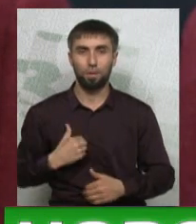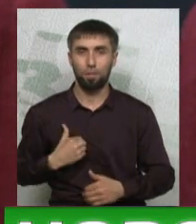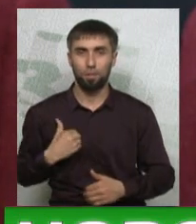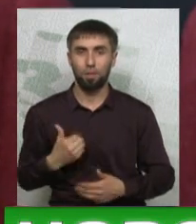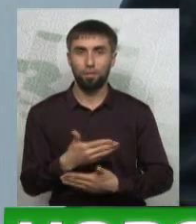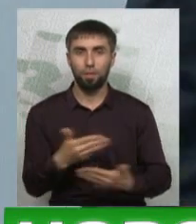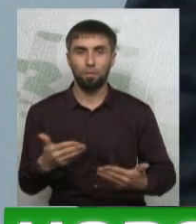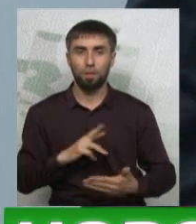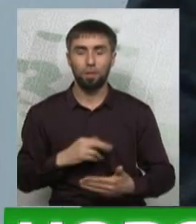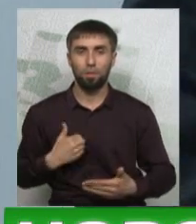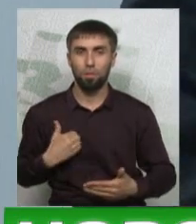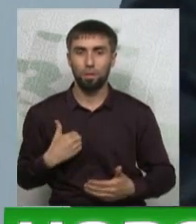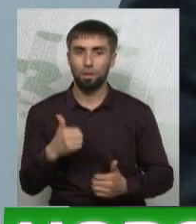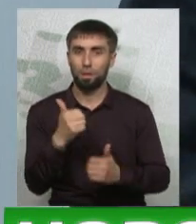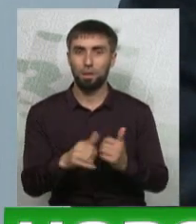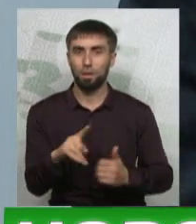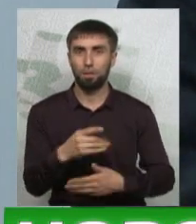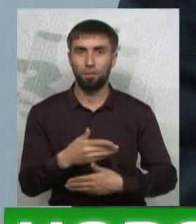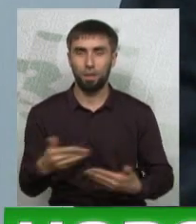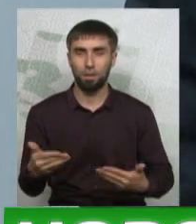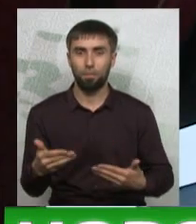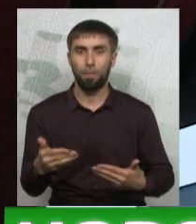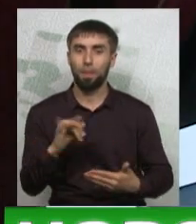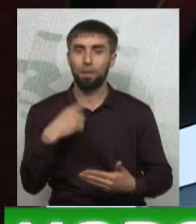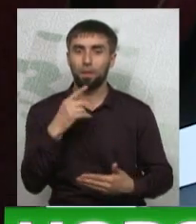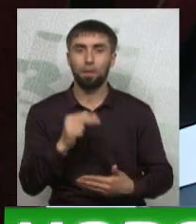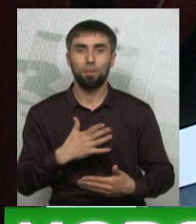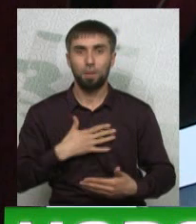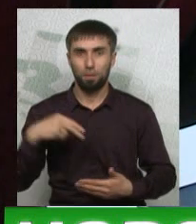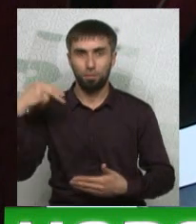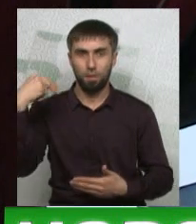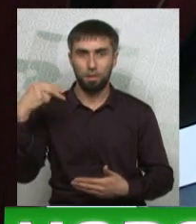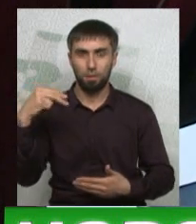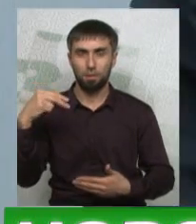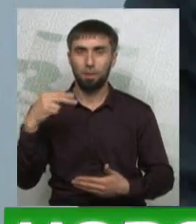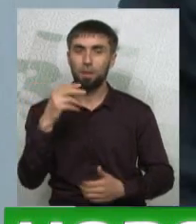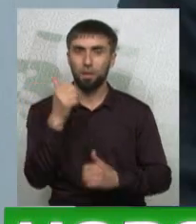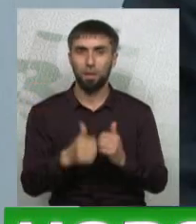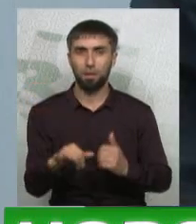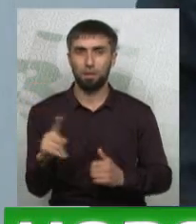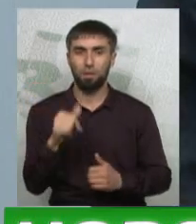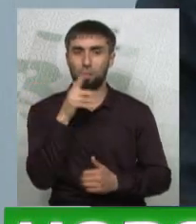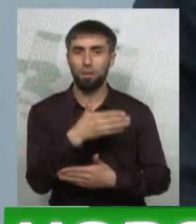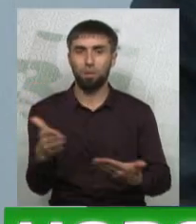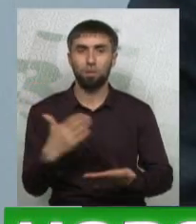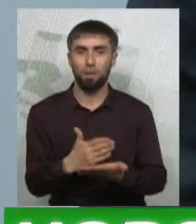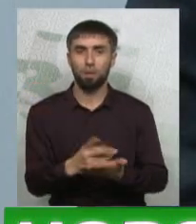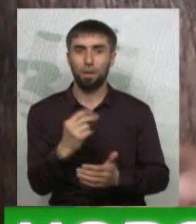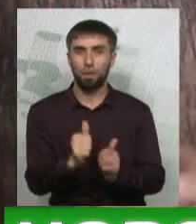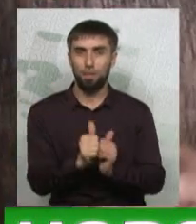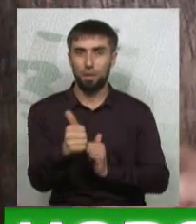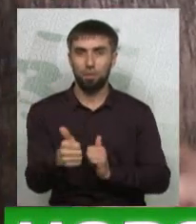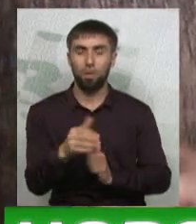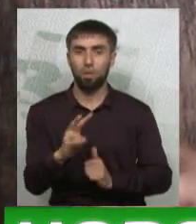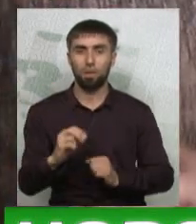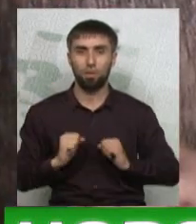вами, я горжусь каждым из вас. И как говорит наш президент, каждый, который находится сегодня на передовой,